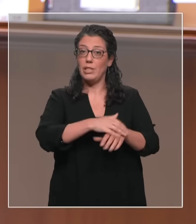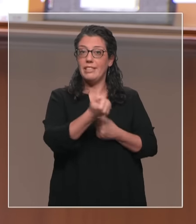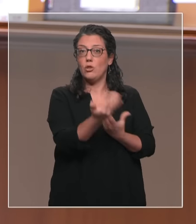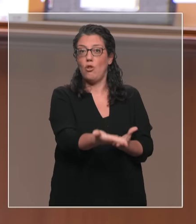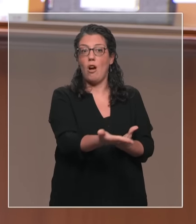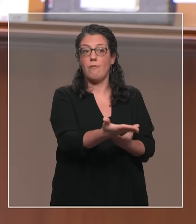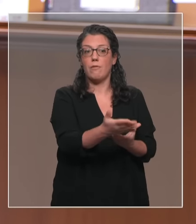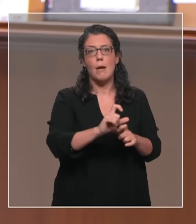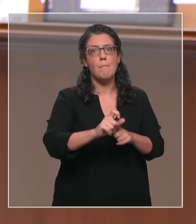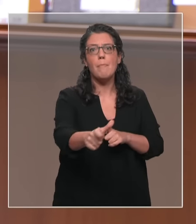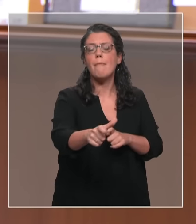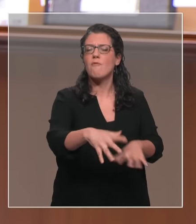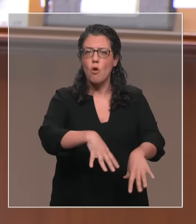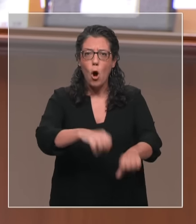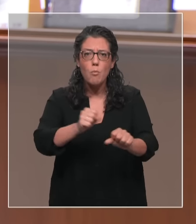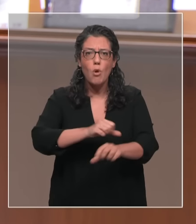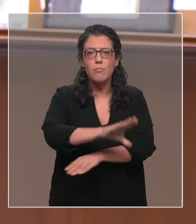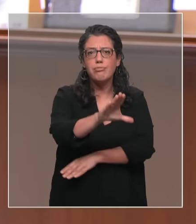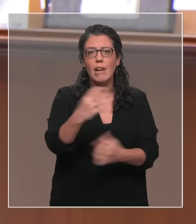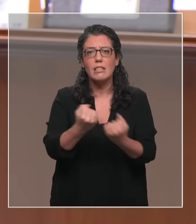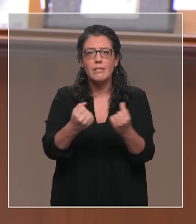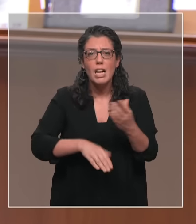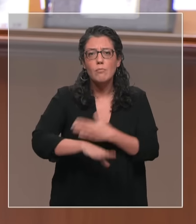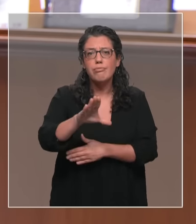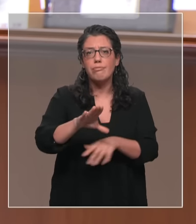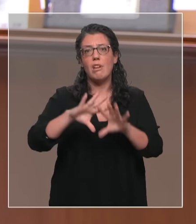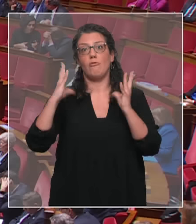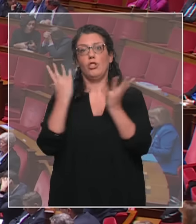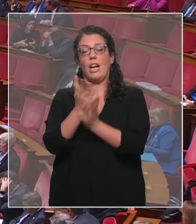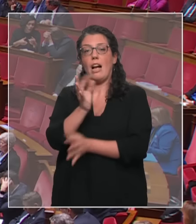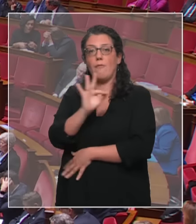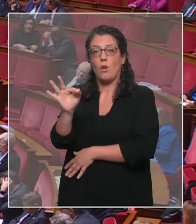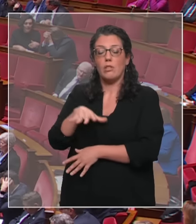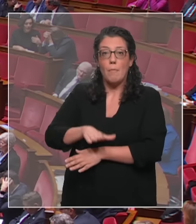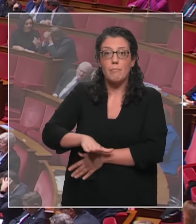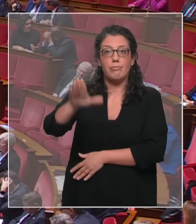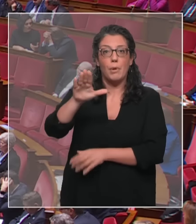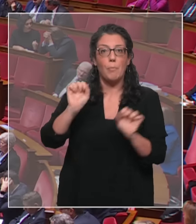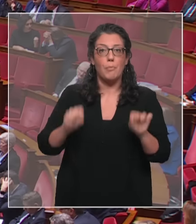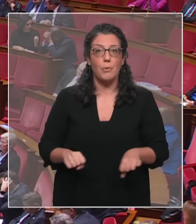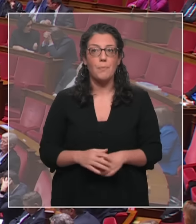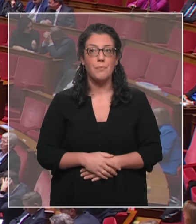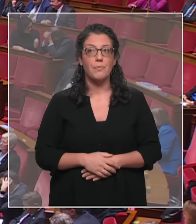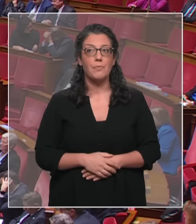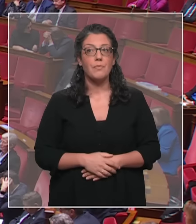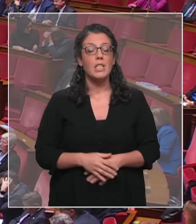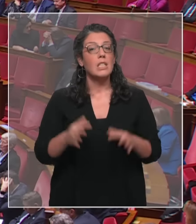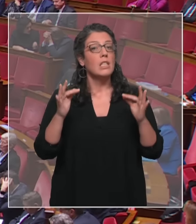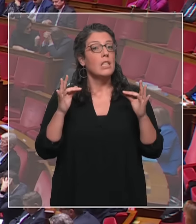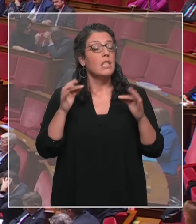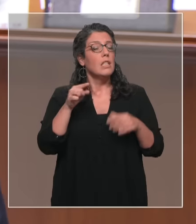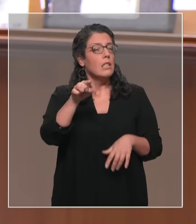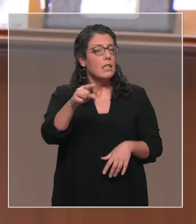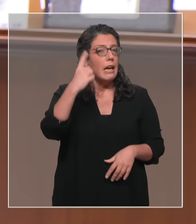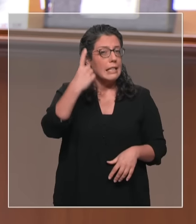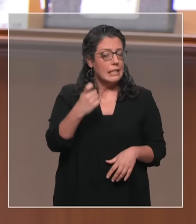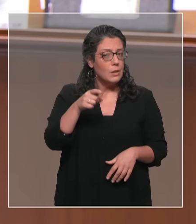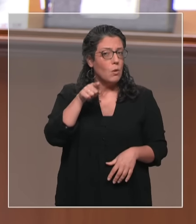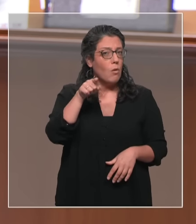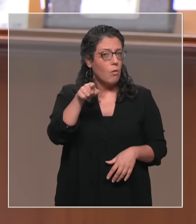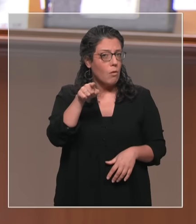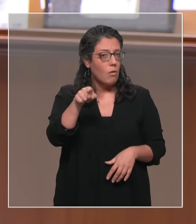qui crée des emplois, qui crée de l'activité et qui crée de la croissance dans notre pays. Sur la question que vous avez mentionnée, et